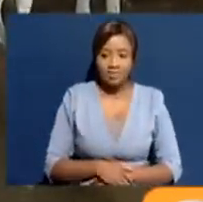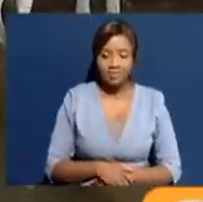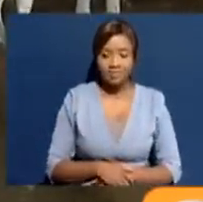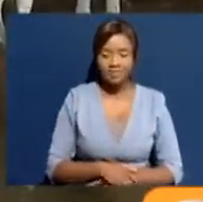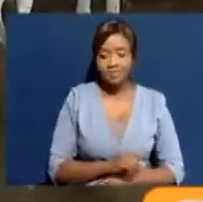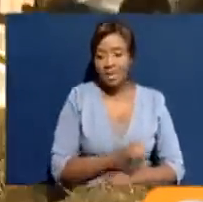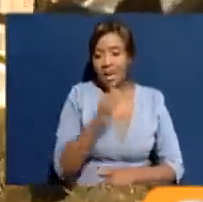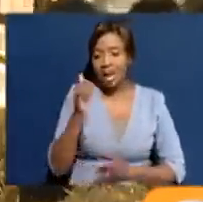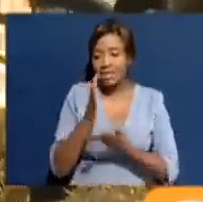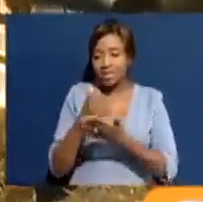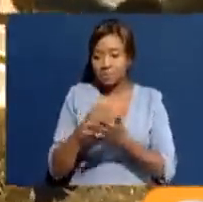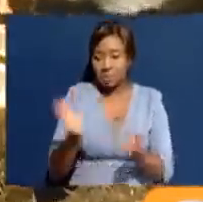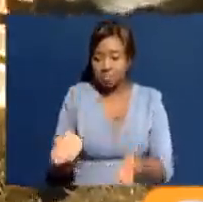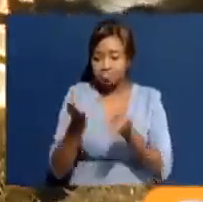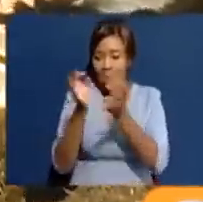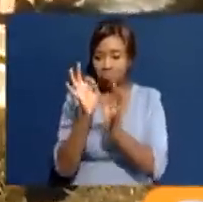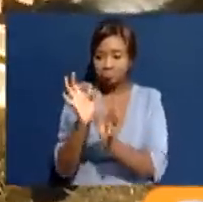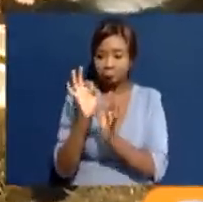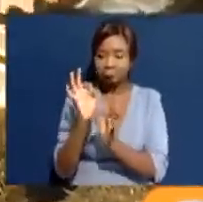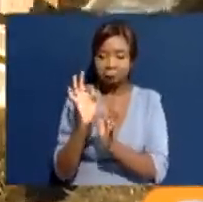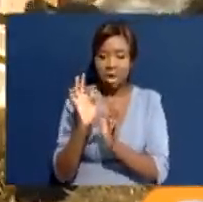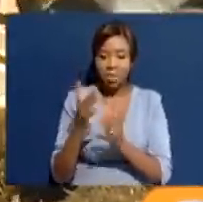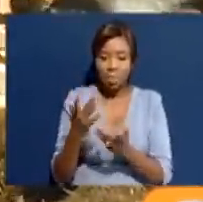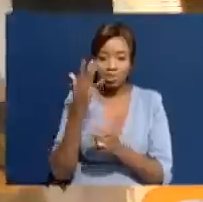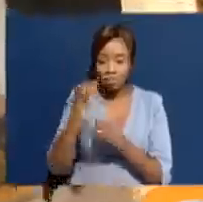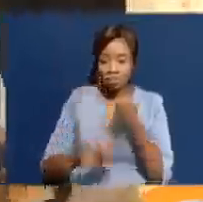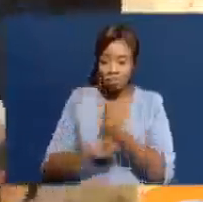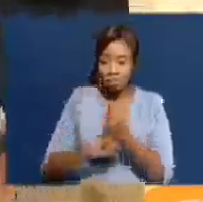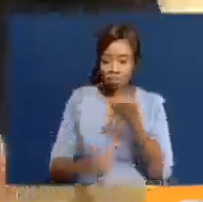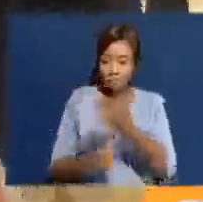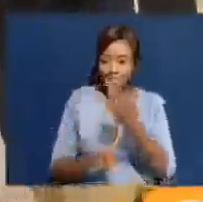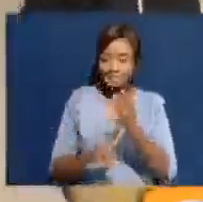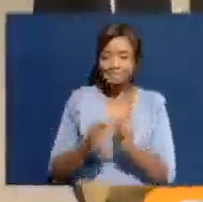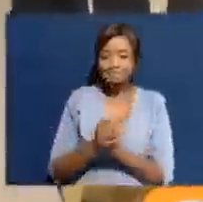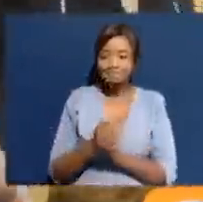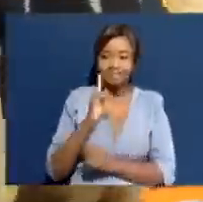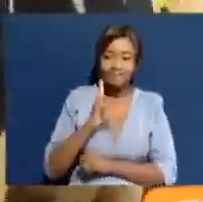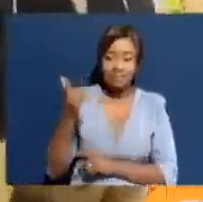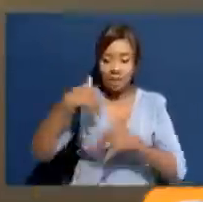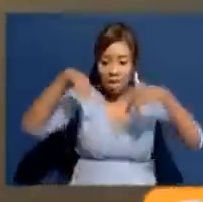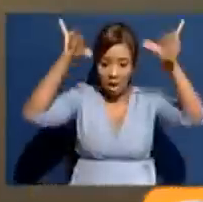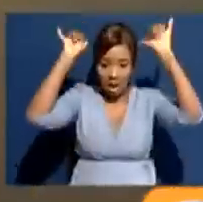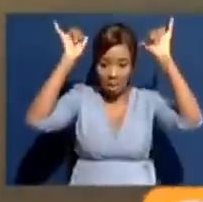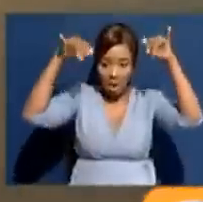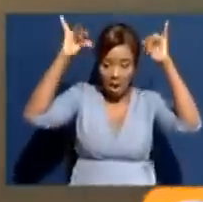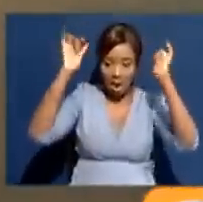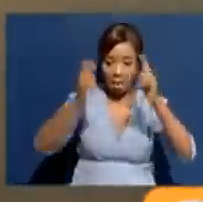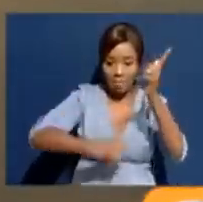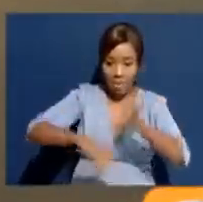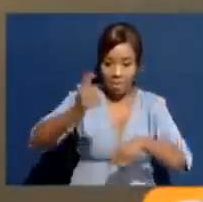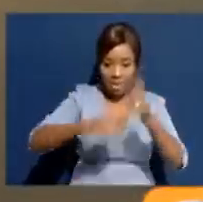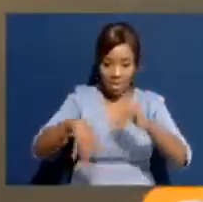Sekta nyingine inayofanya vyema kutokana na uwekezaji katika teknolojia ni mifugo. Kuna ng'ombe 400 wa maziwa katika eneo